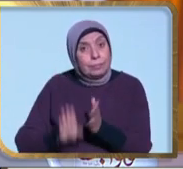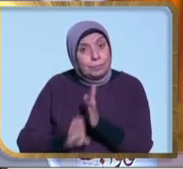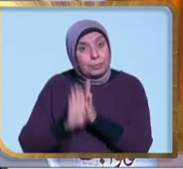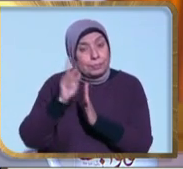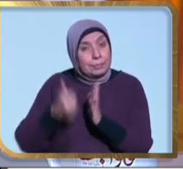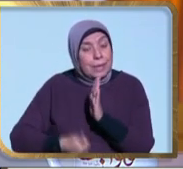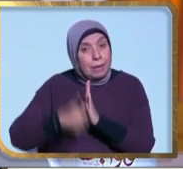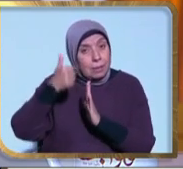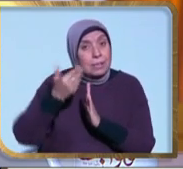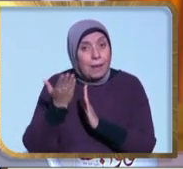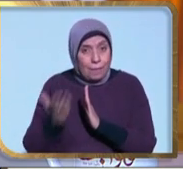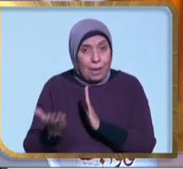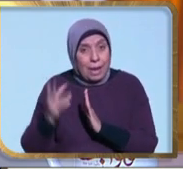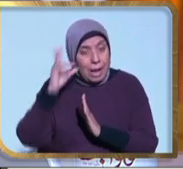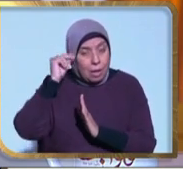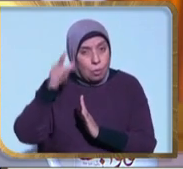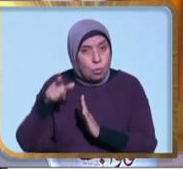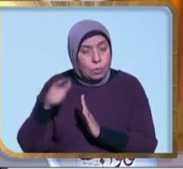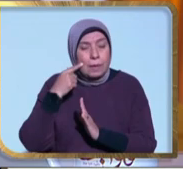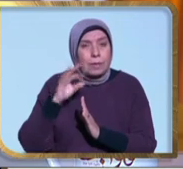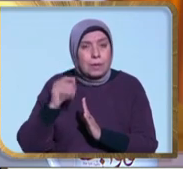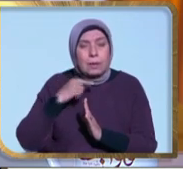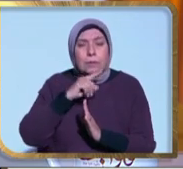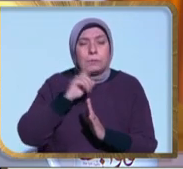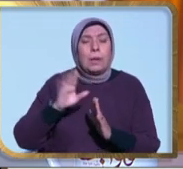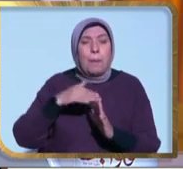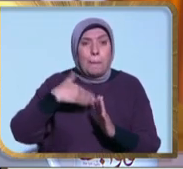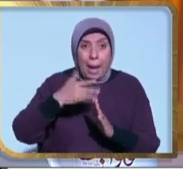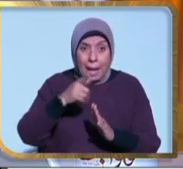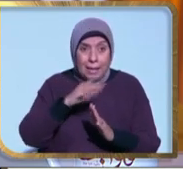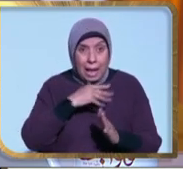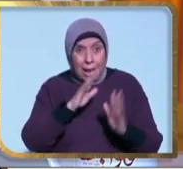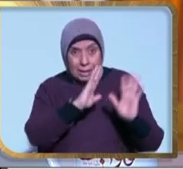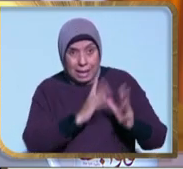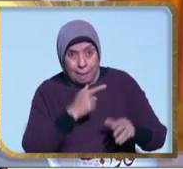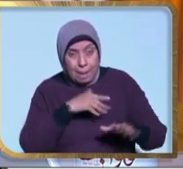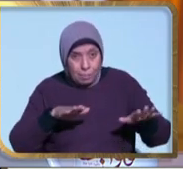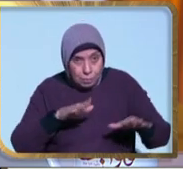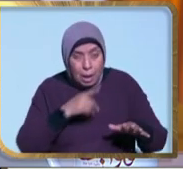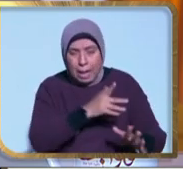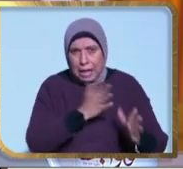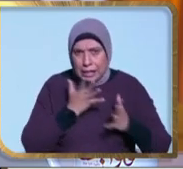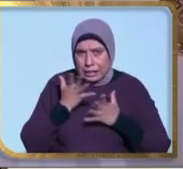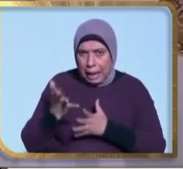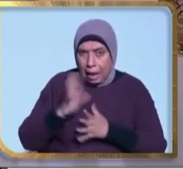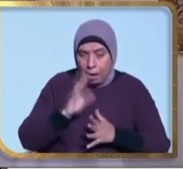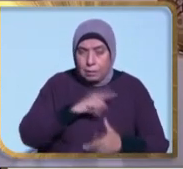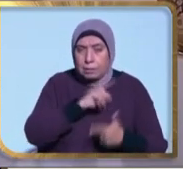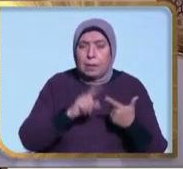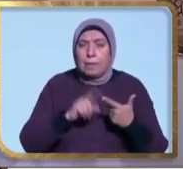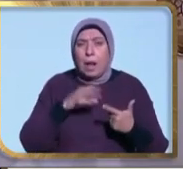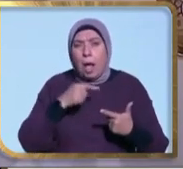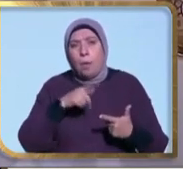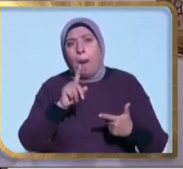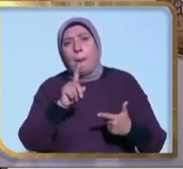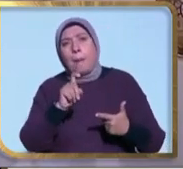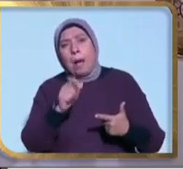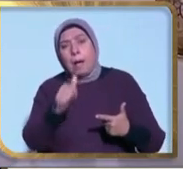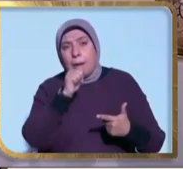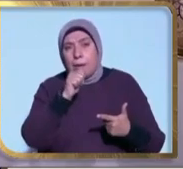موسى بداوا بقى سلسله الطلبات احنا عطشانين احنا ونسائنا واولادنا فاستسقى سيدنا موسى ربه